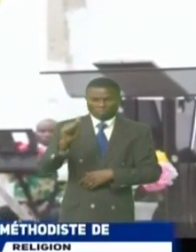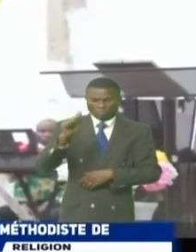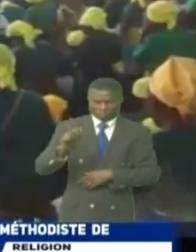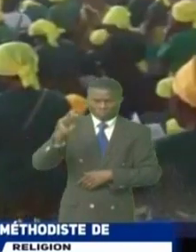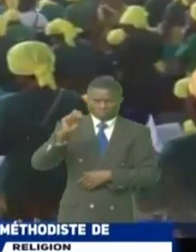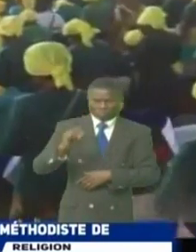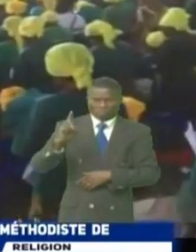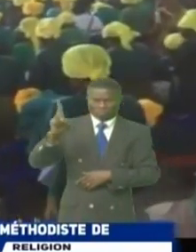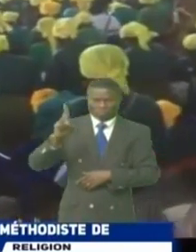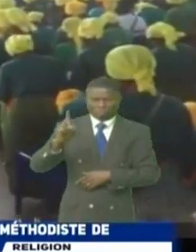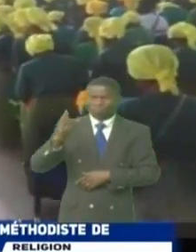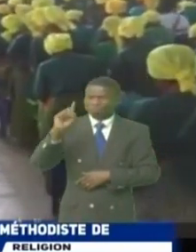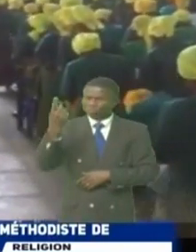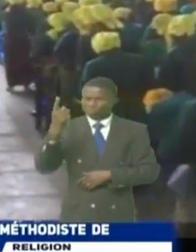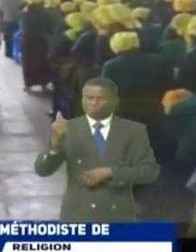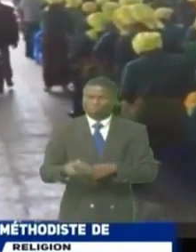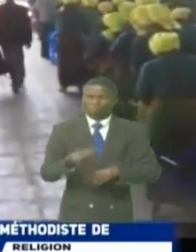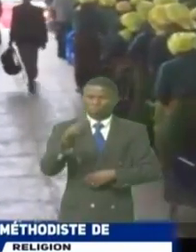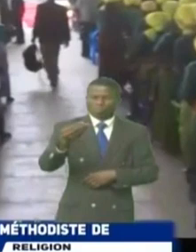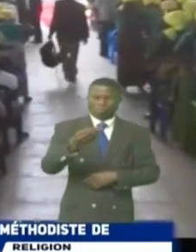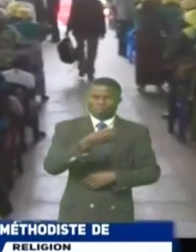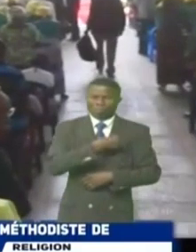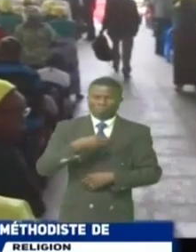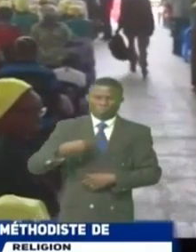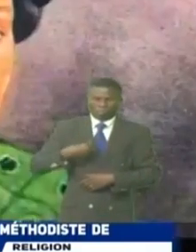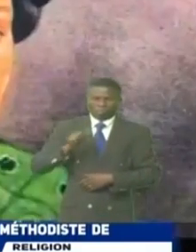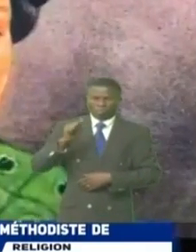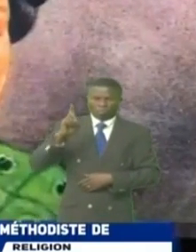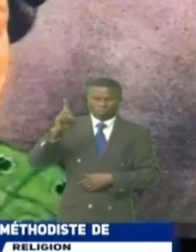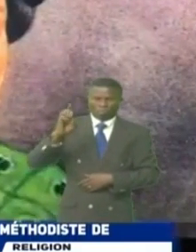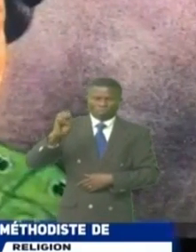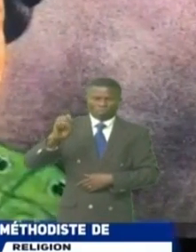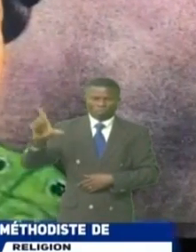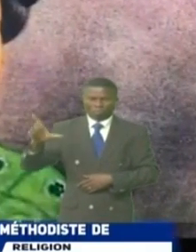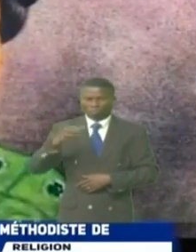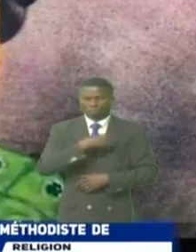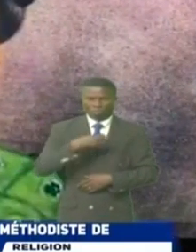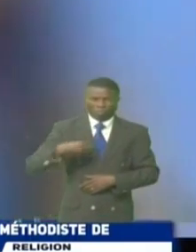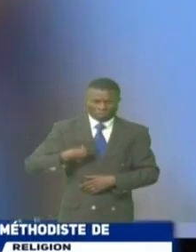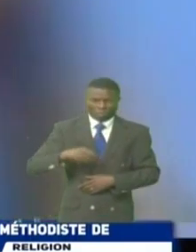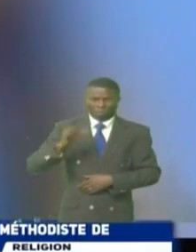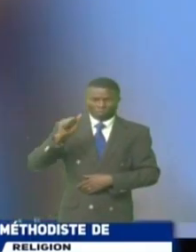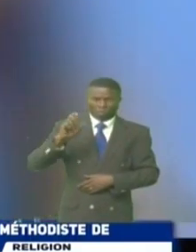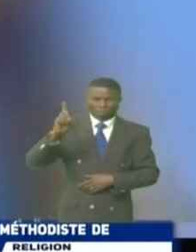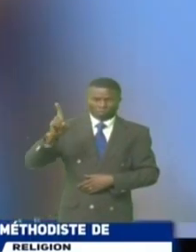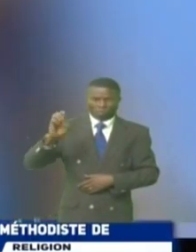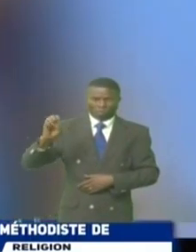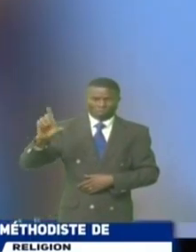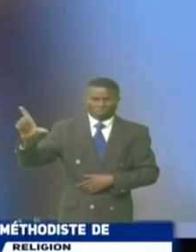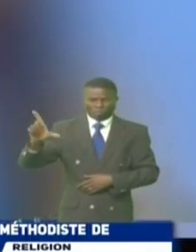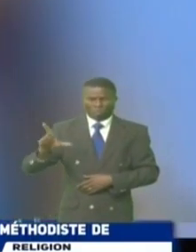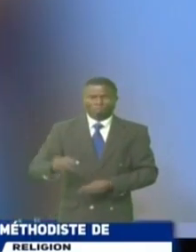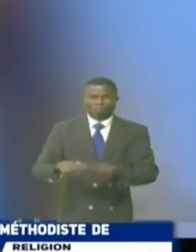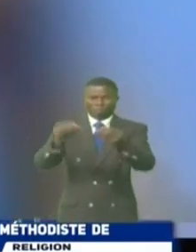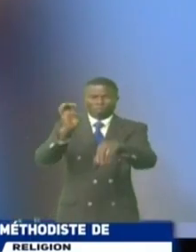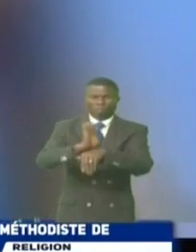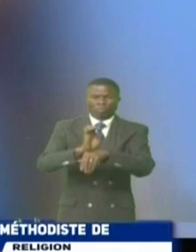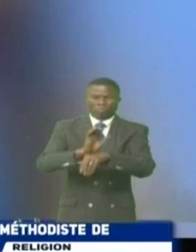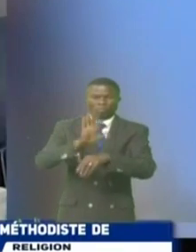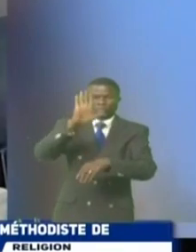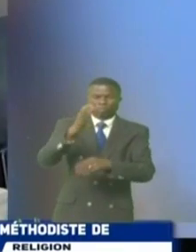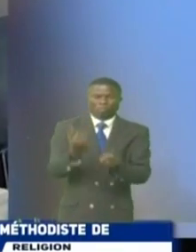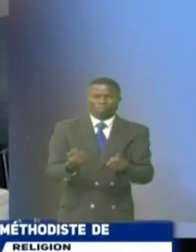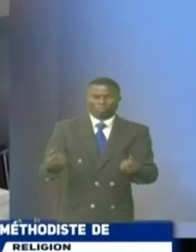œuvre d'une seule personne. J'ai cité la princesse Adèle Kainda Maïna. La princesse Adèle Kainda Maïna a dédié ce temple à ses 5 enfants